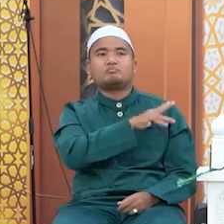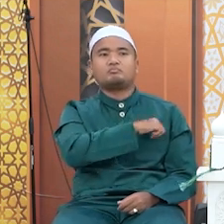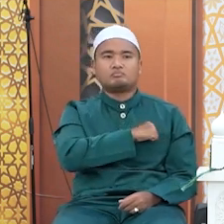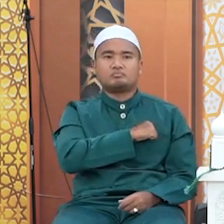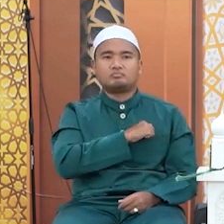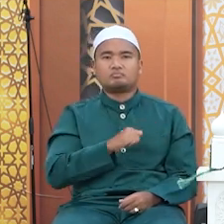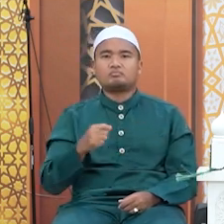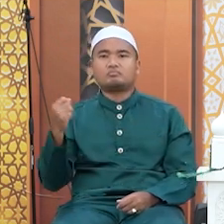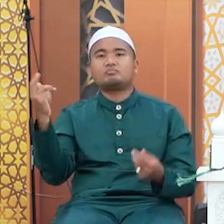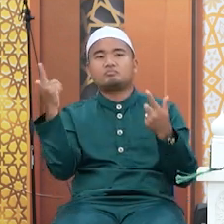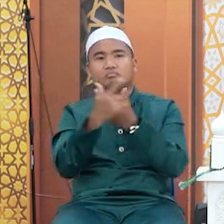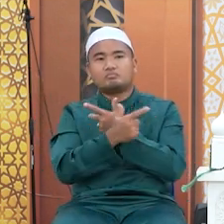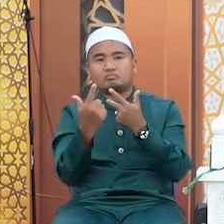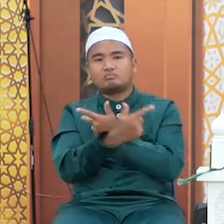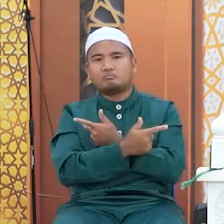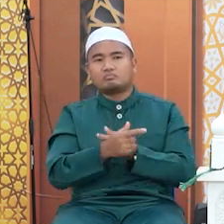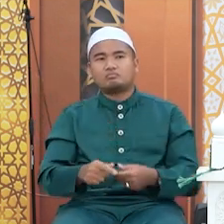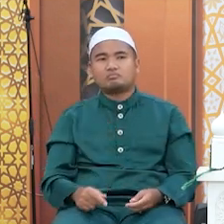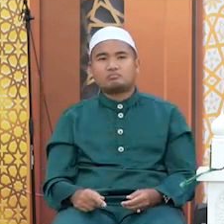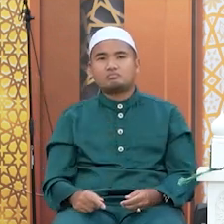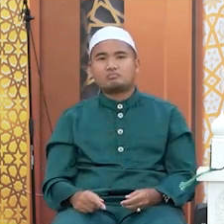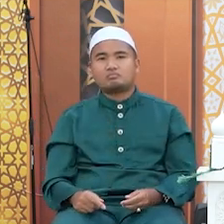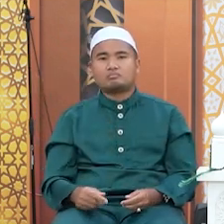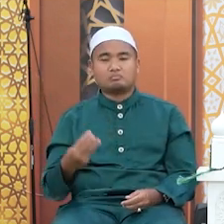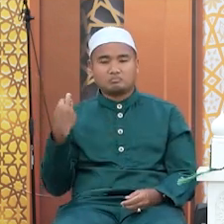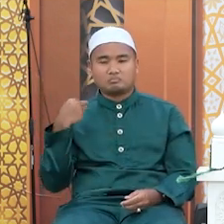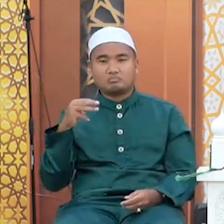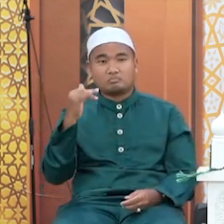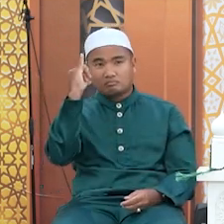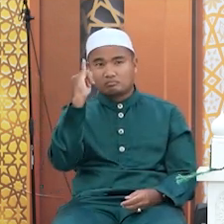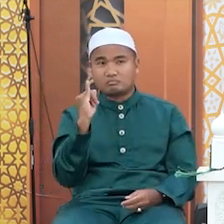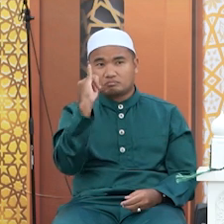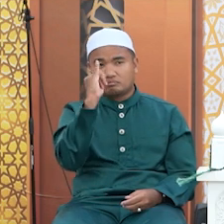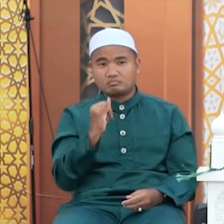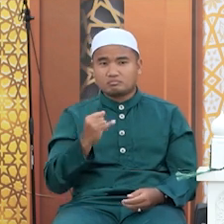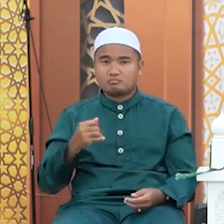ke, hak sakit di hospital ke, pakai bubuh je lah. Tak kira dah.